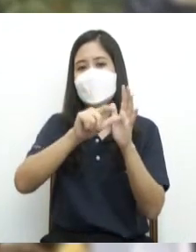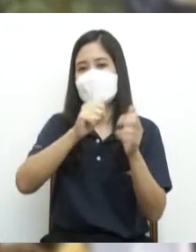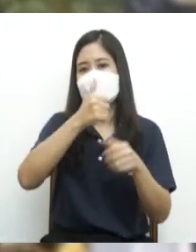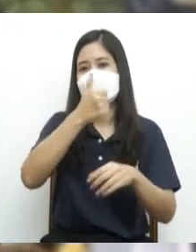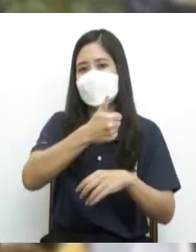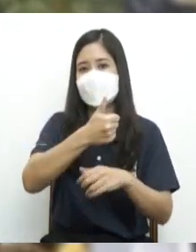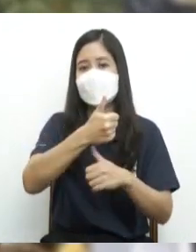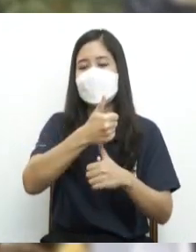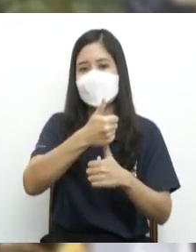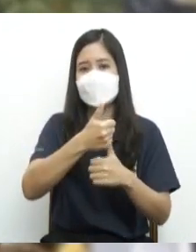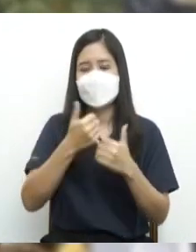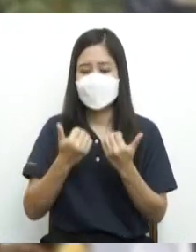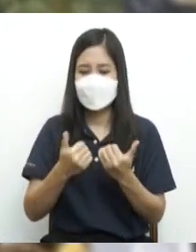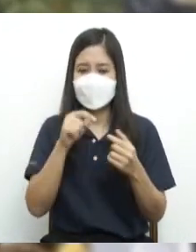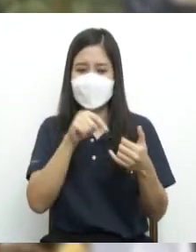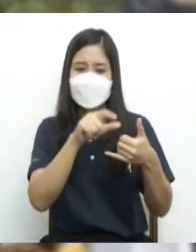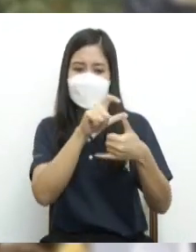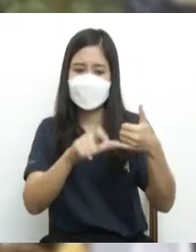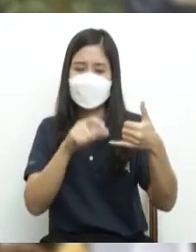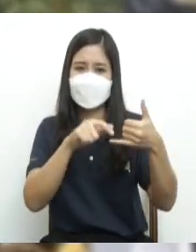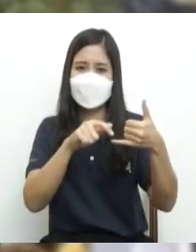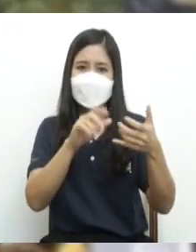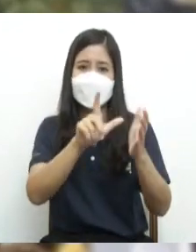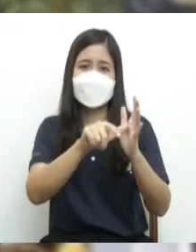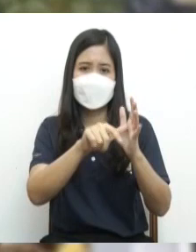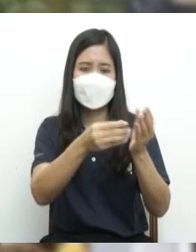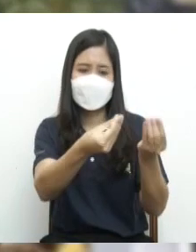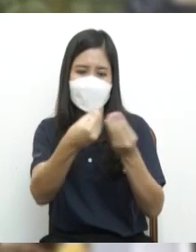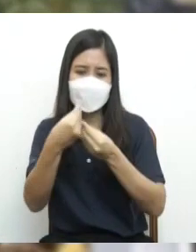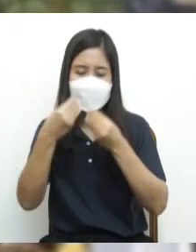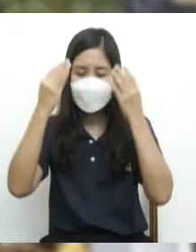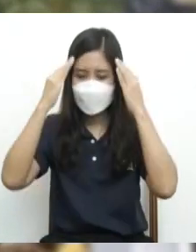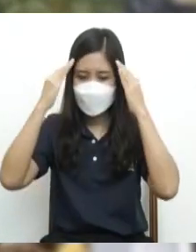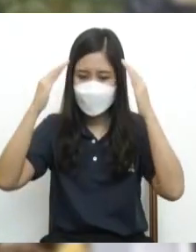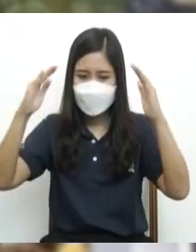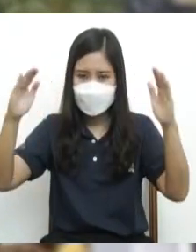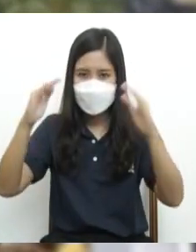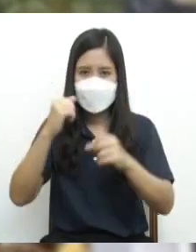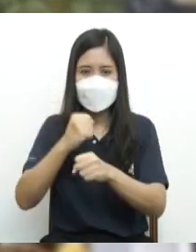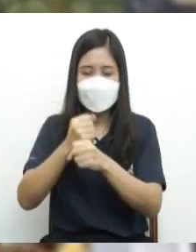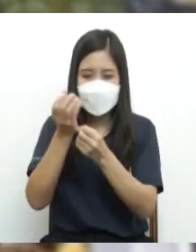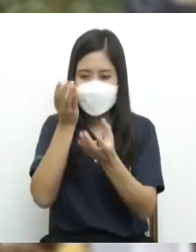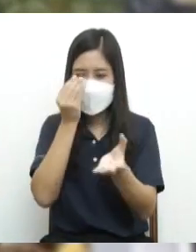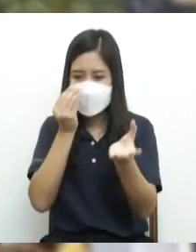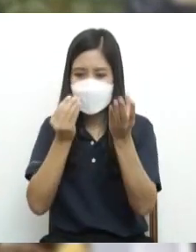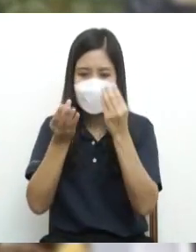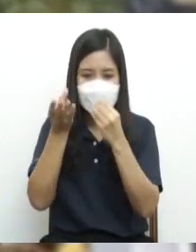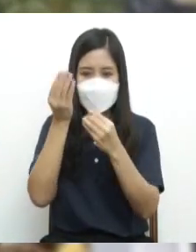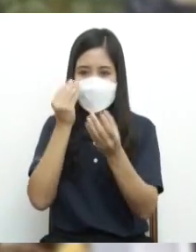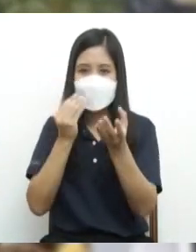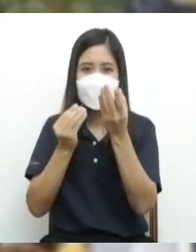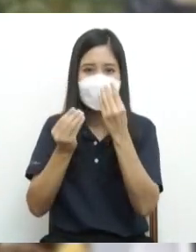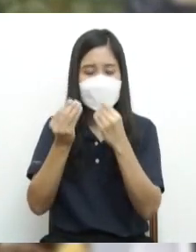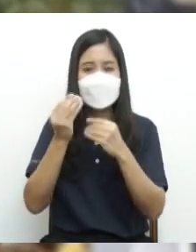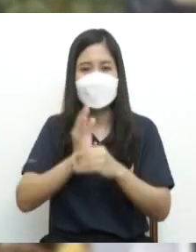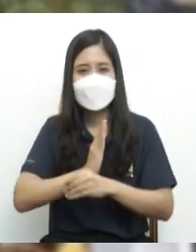เป็นคนที่ให้ประสบการณ์ให้สิ่งที่เราเรียนรู้มาและความภูมิใ